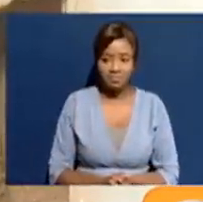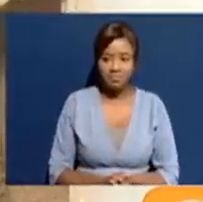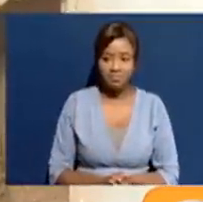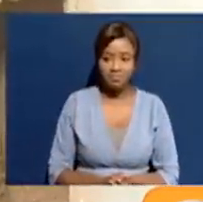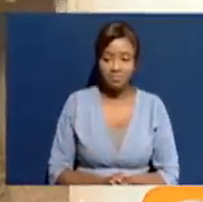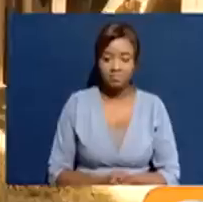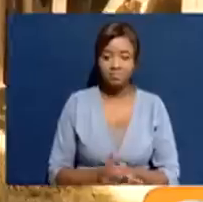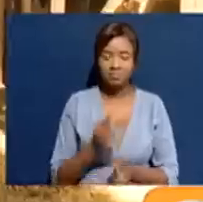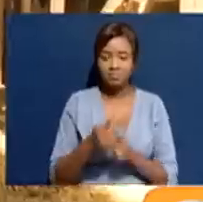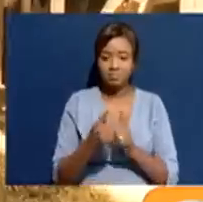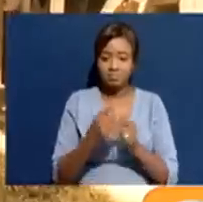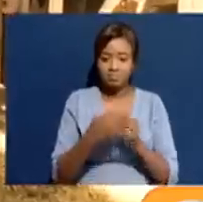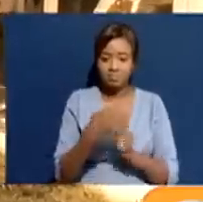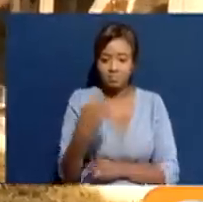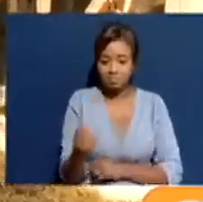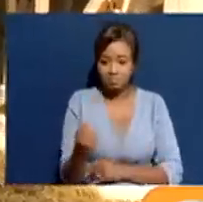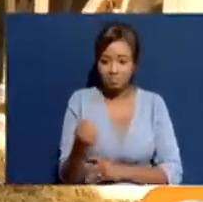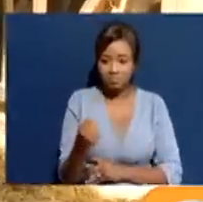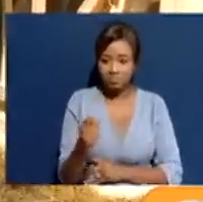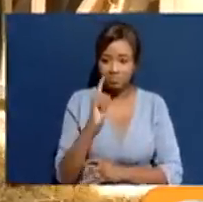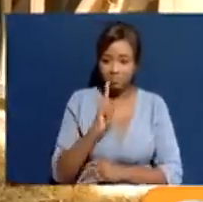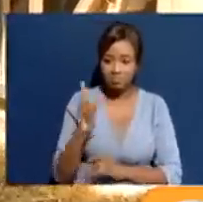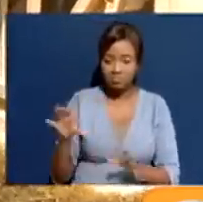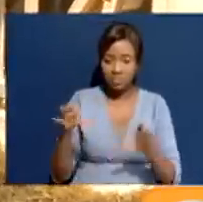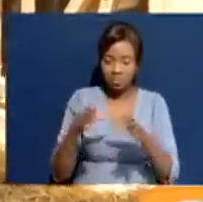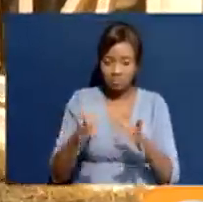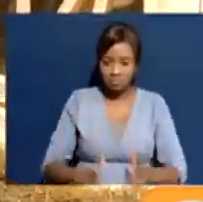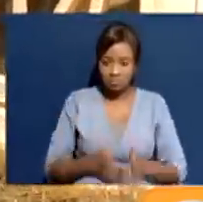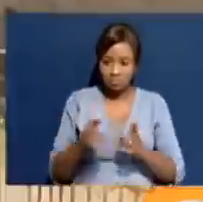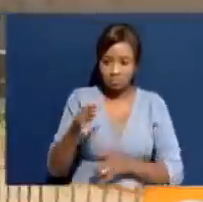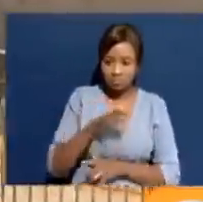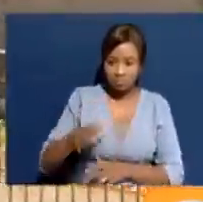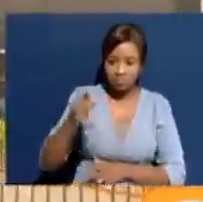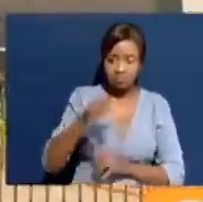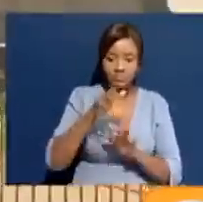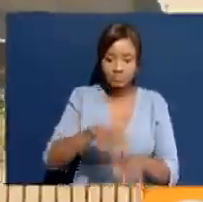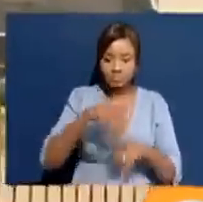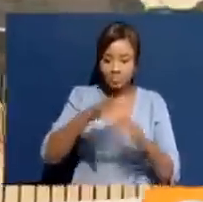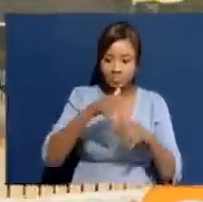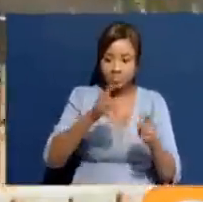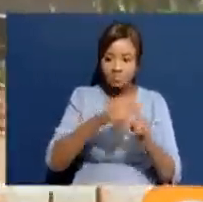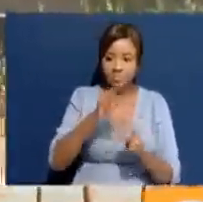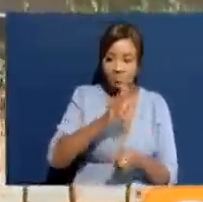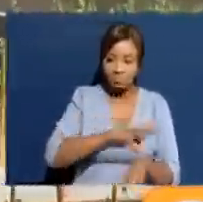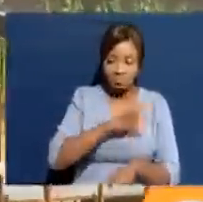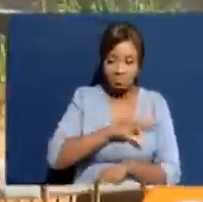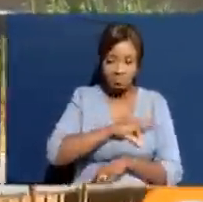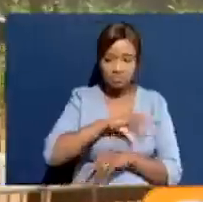Kwa miaka 85, jamii inayoishi hapa imekuwa ikifanya ukulima na kisha kutumia mapato